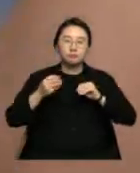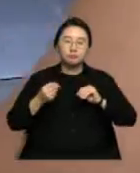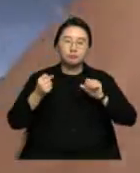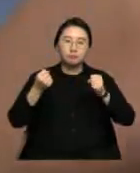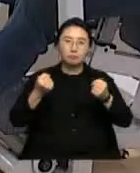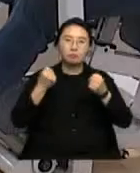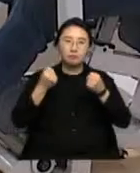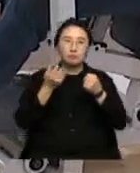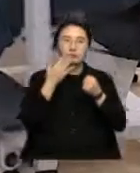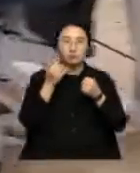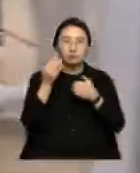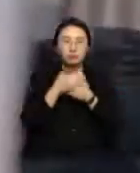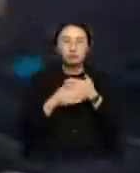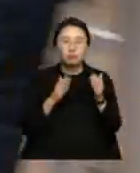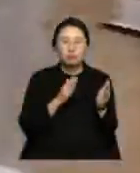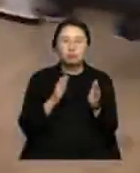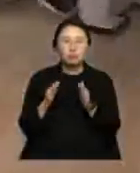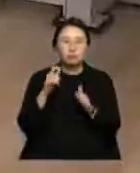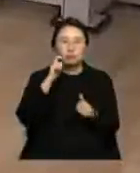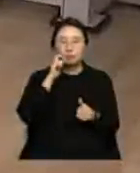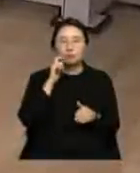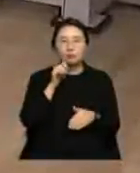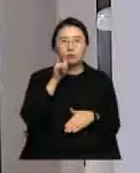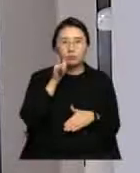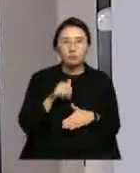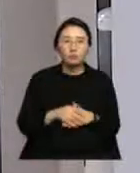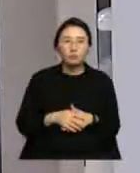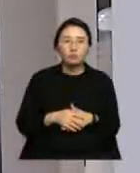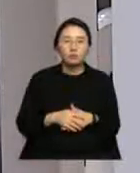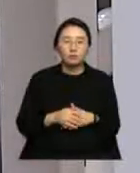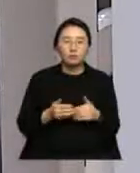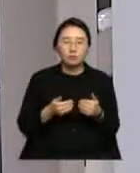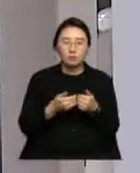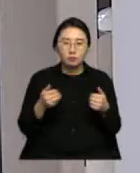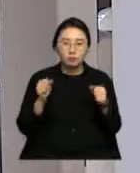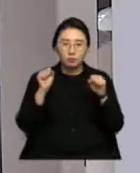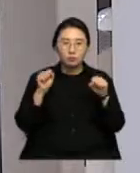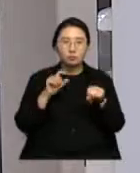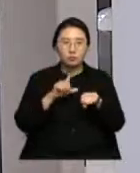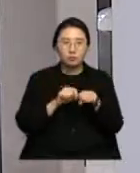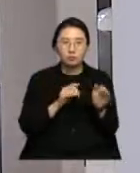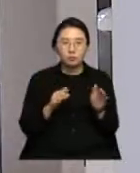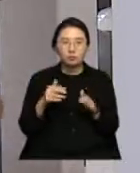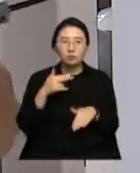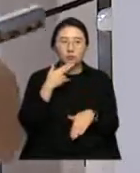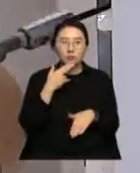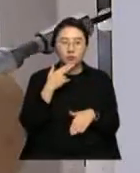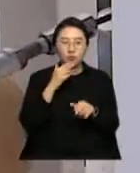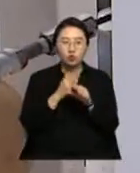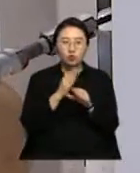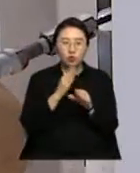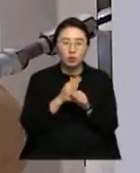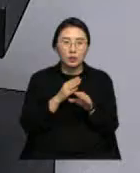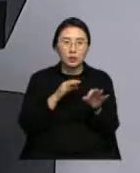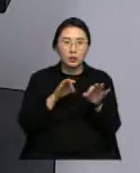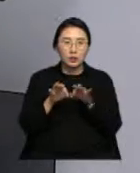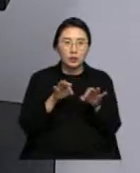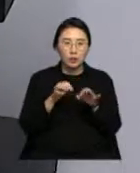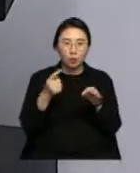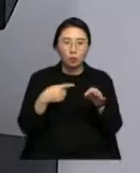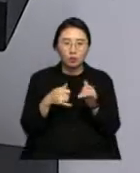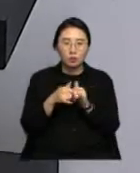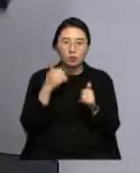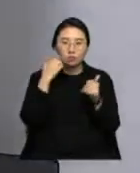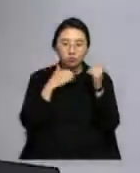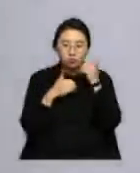건강을 챙길 수 있는 체력단련실도 인기입니다. 따로 운동할 시간을 마련하지 않아도 마천 중앙시장 방문객이라면